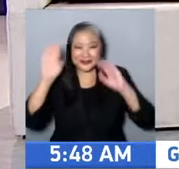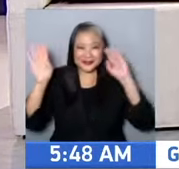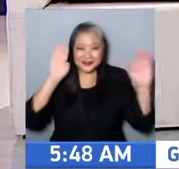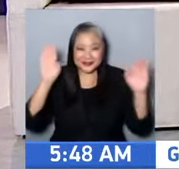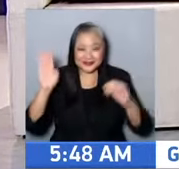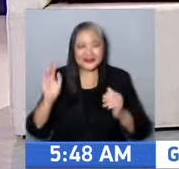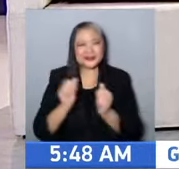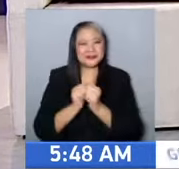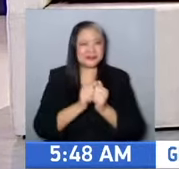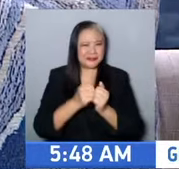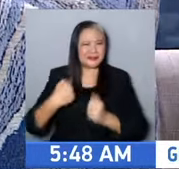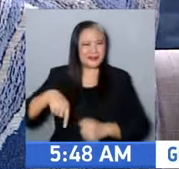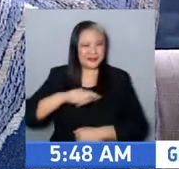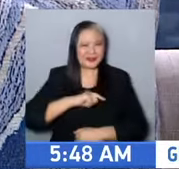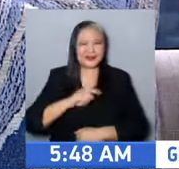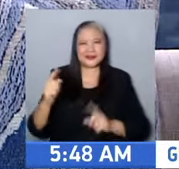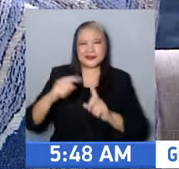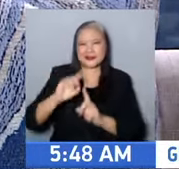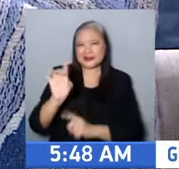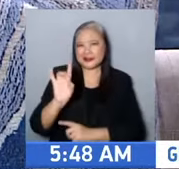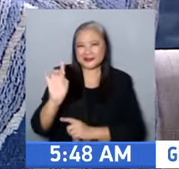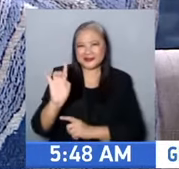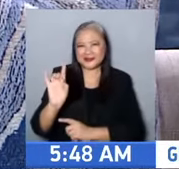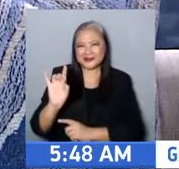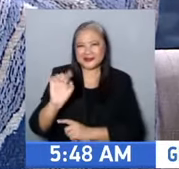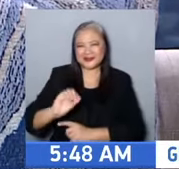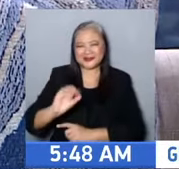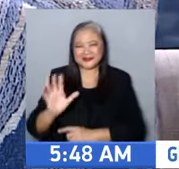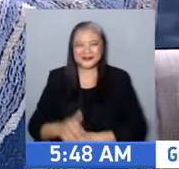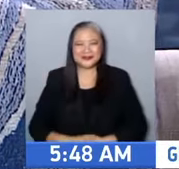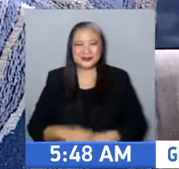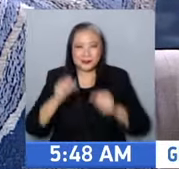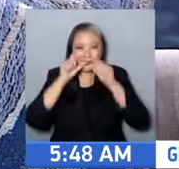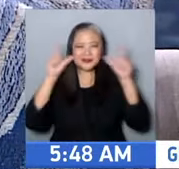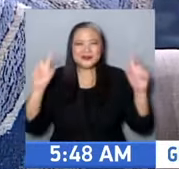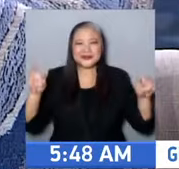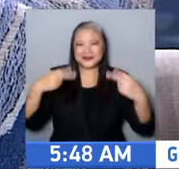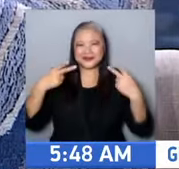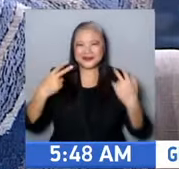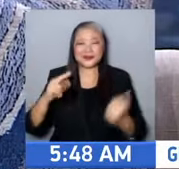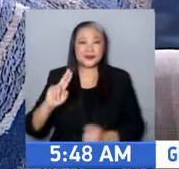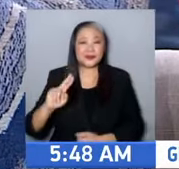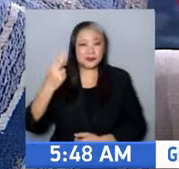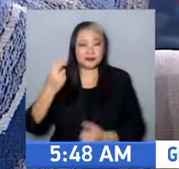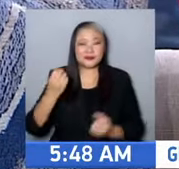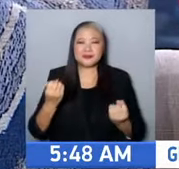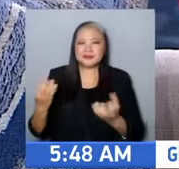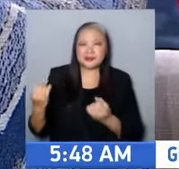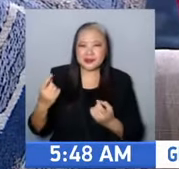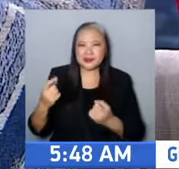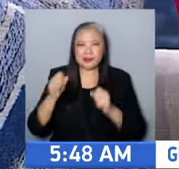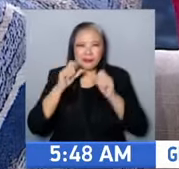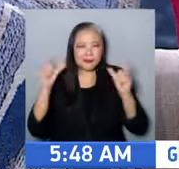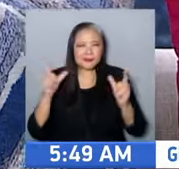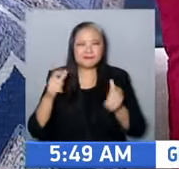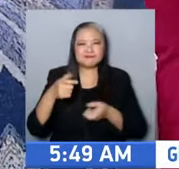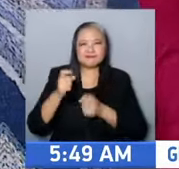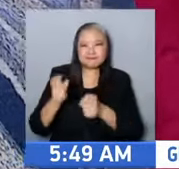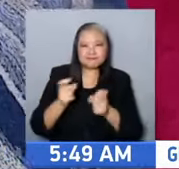iwanan, ha? Ayan, gising na at tutok na sa unang hirit dahil marami kaming sorpresa at papremyo na inihanda sa inyo ngayong araw